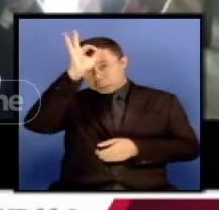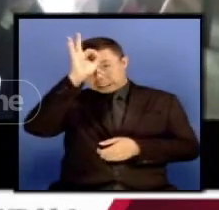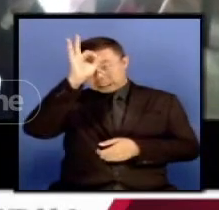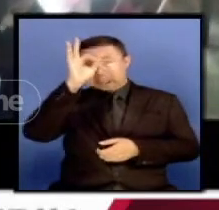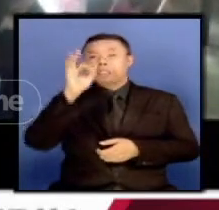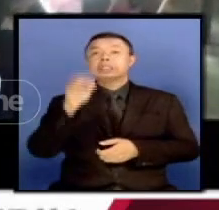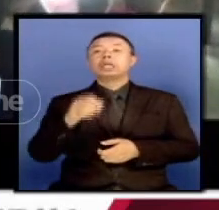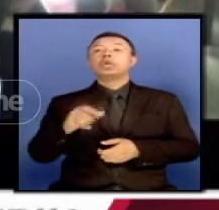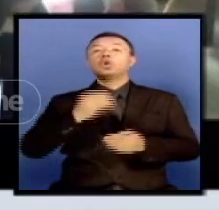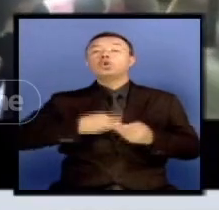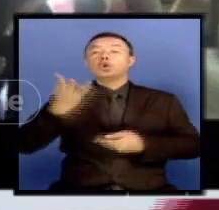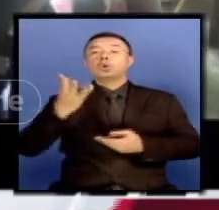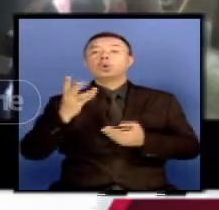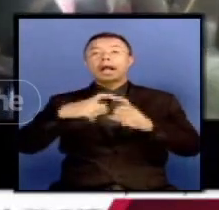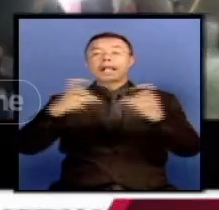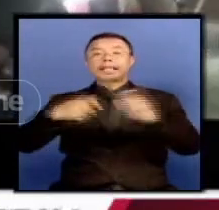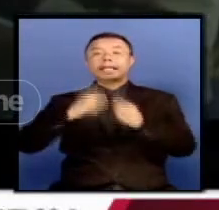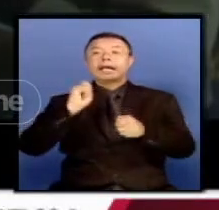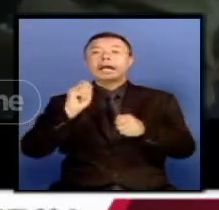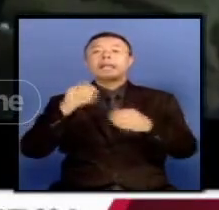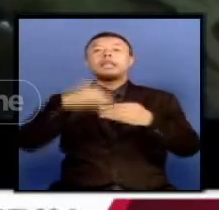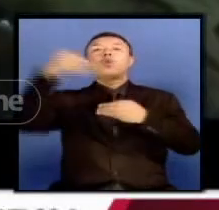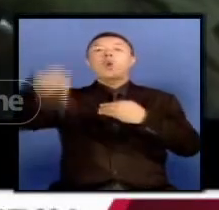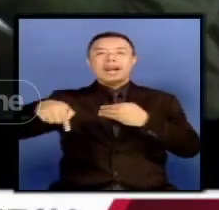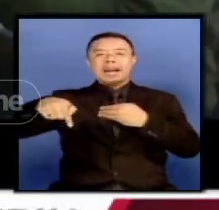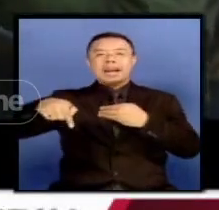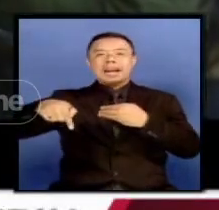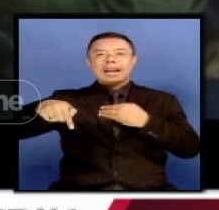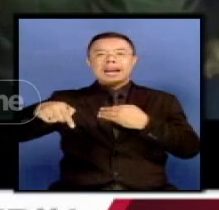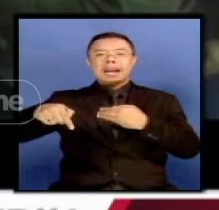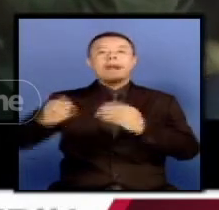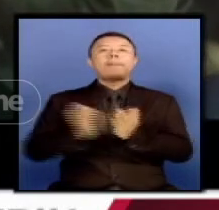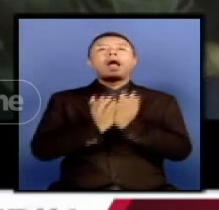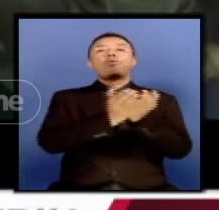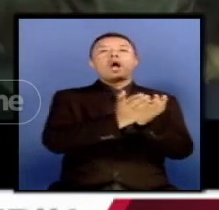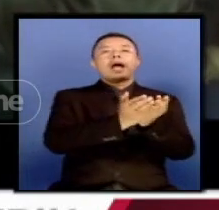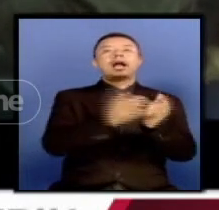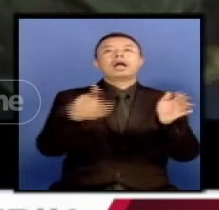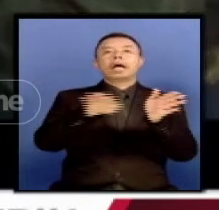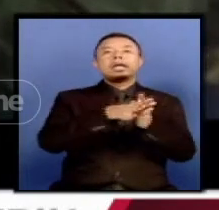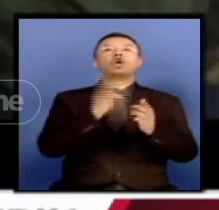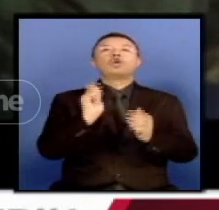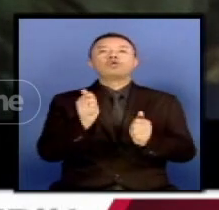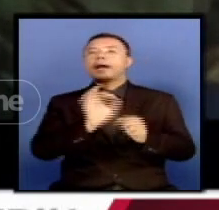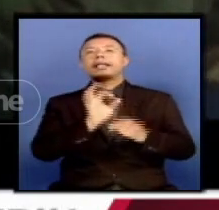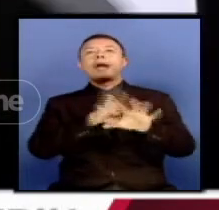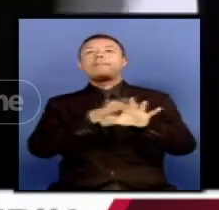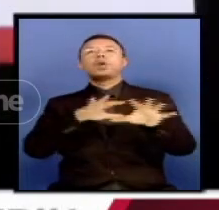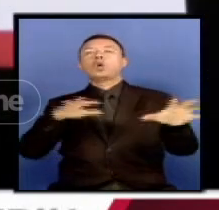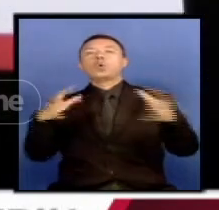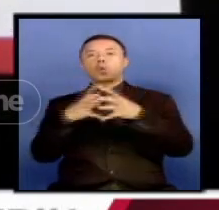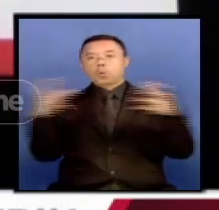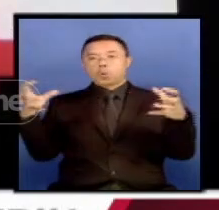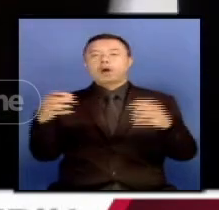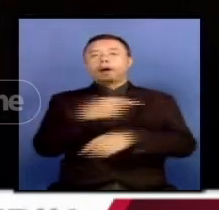terkait menjual tiket di luar pelabuhan. Sedangkan untuk mengantisipasi penumpukan penumpang,